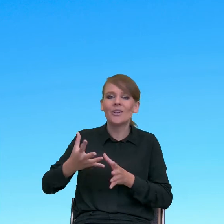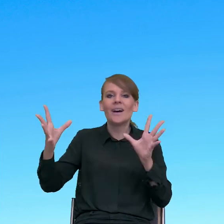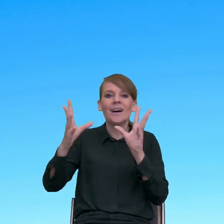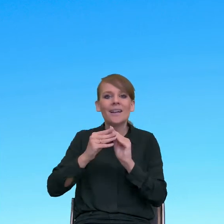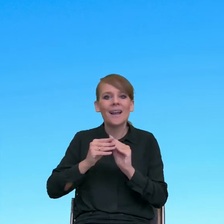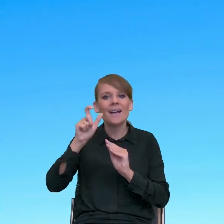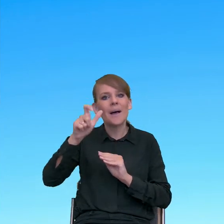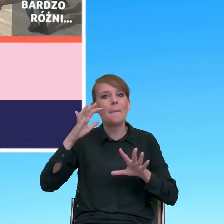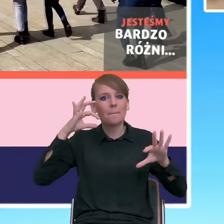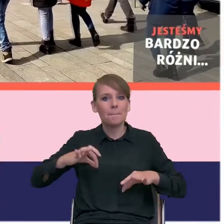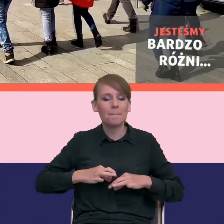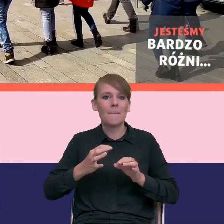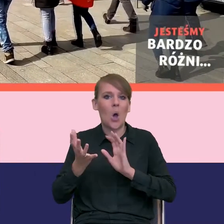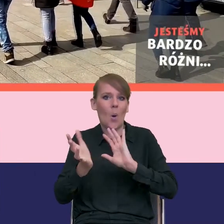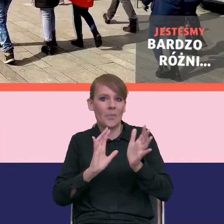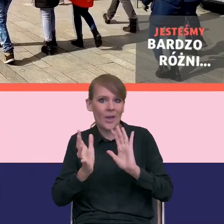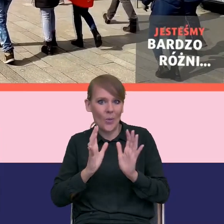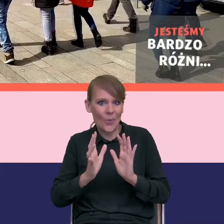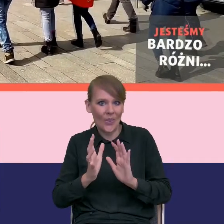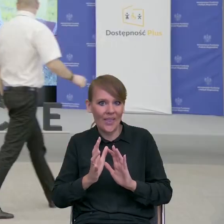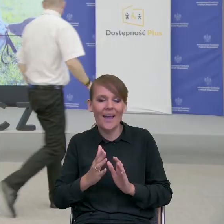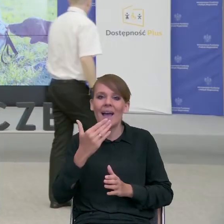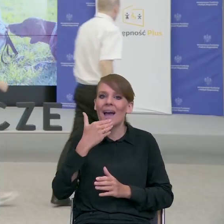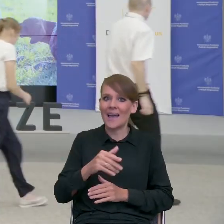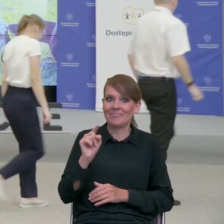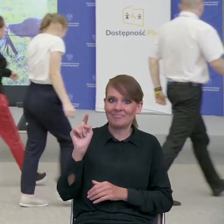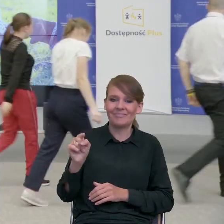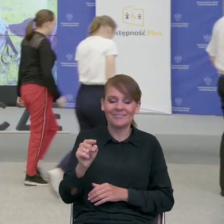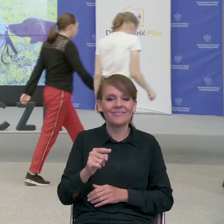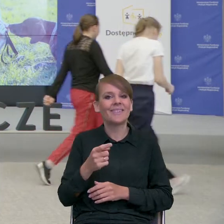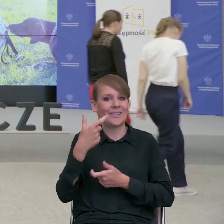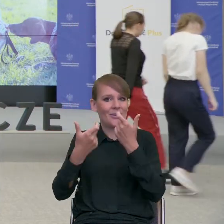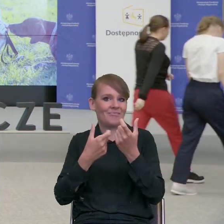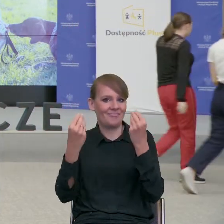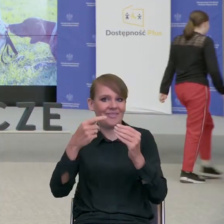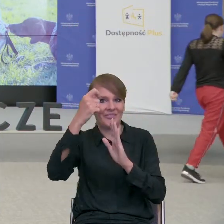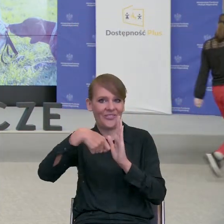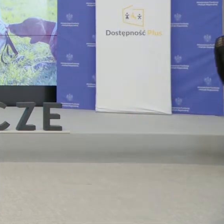z panią opiekunką, dzięki której nie powstał ten wspaniały materiał.